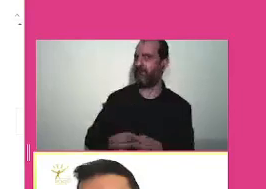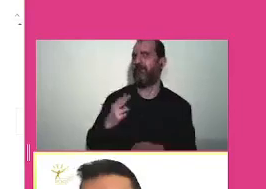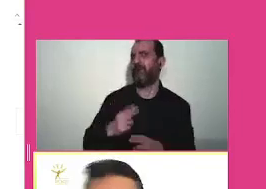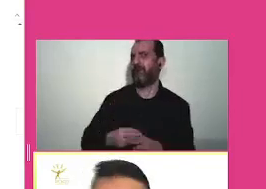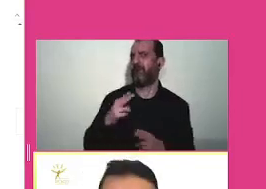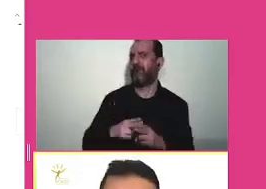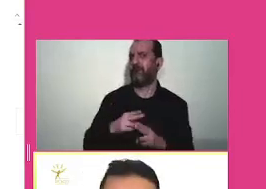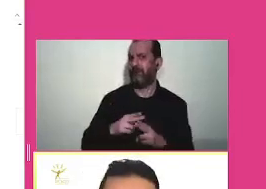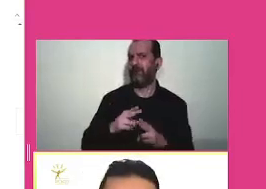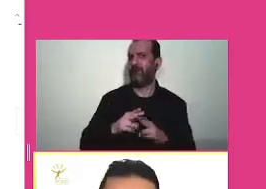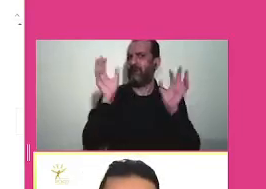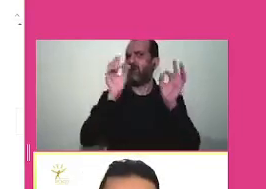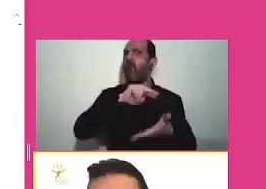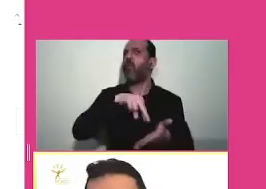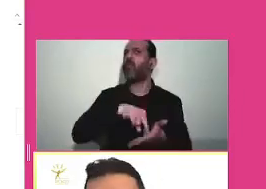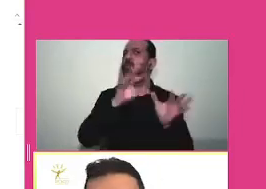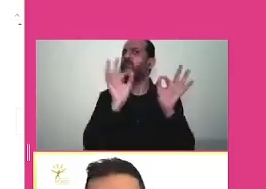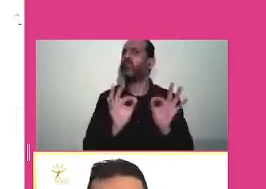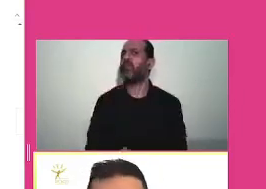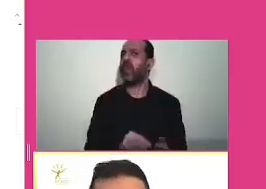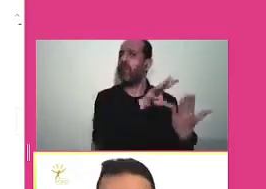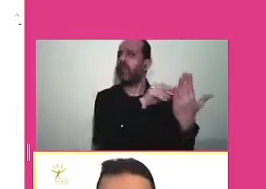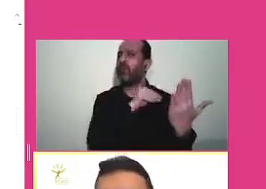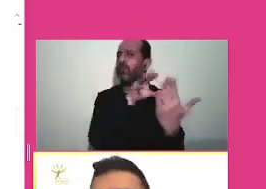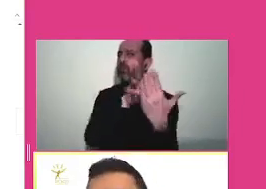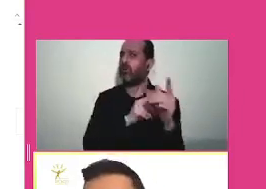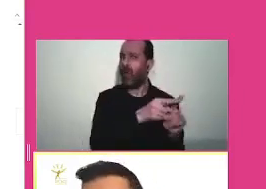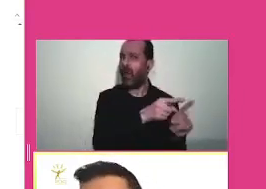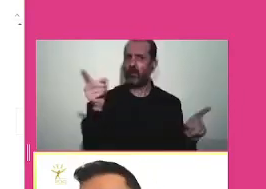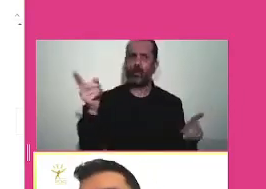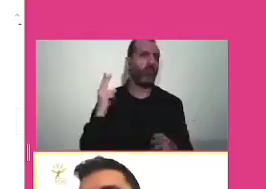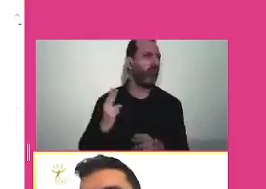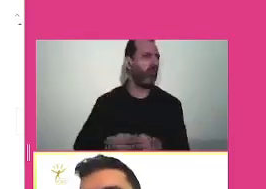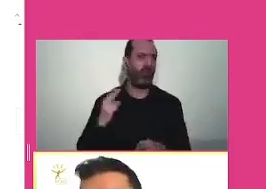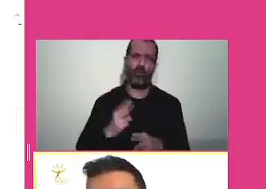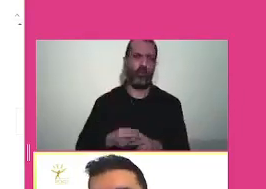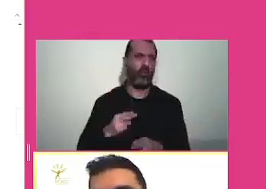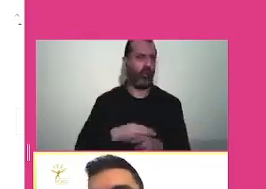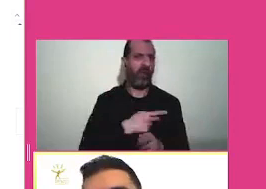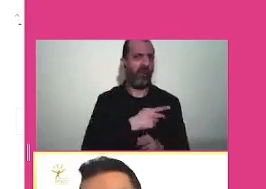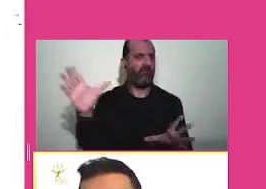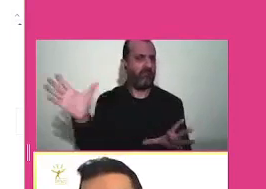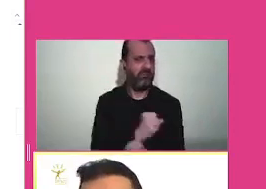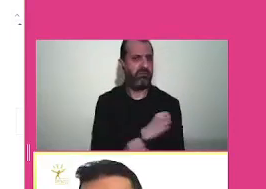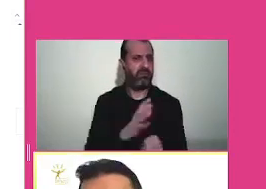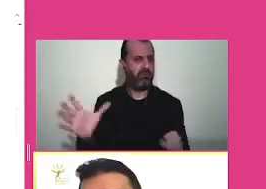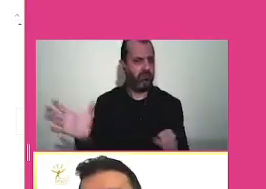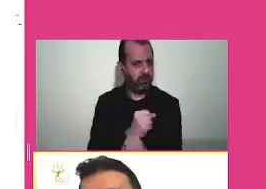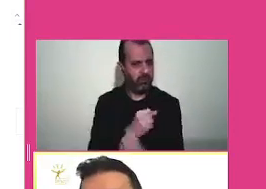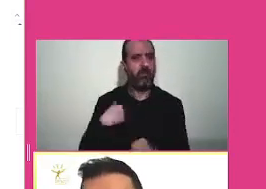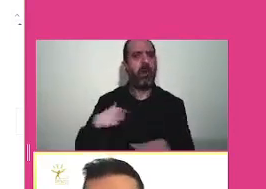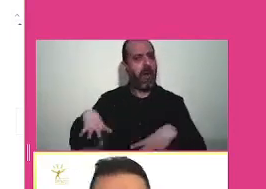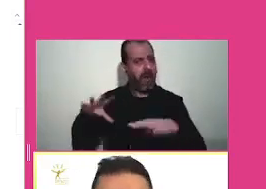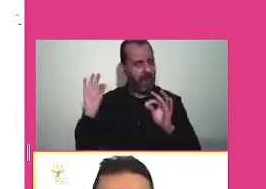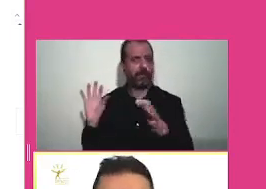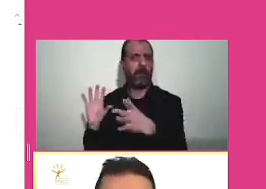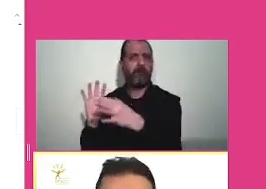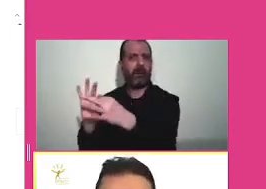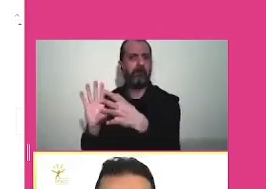τους και έχουν πετύχει πραγματικούς άθλους και καταφέραμε και να δικτυωθούμε και με πολλές έτσι,